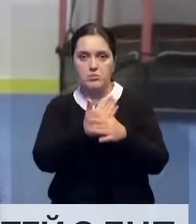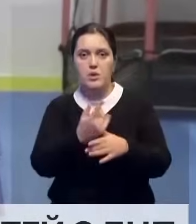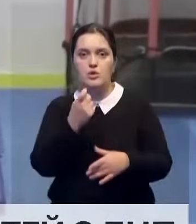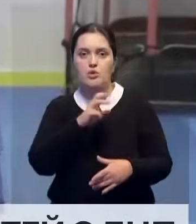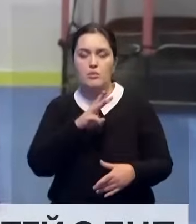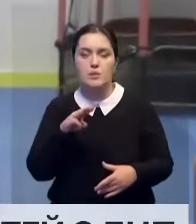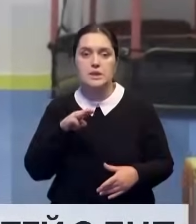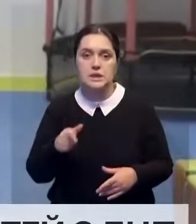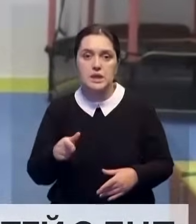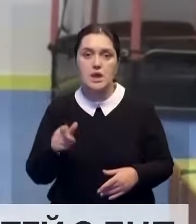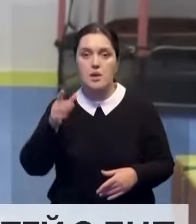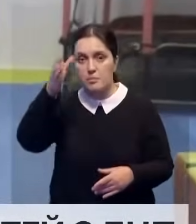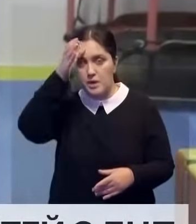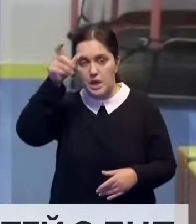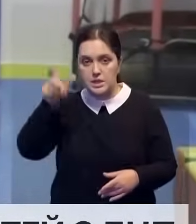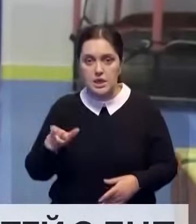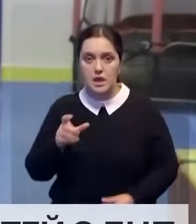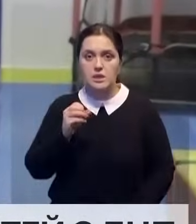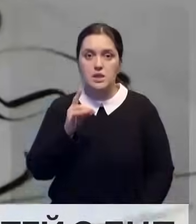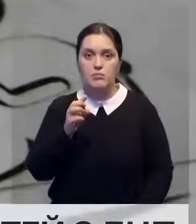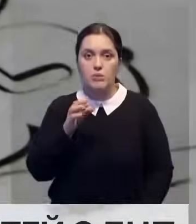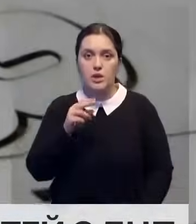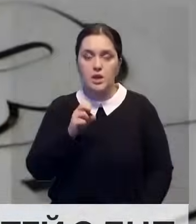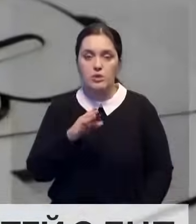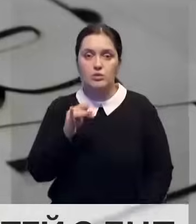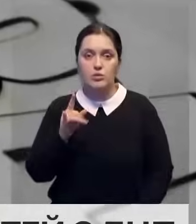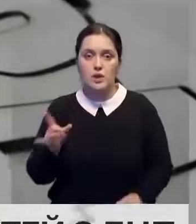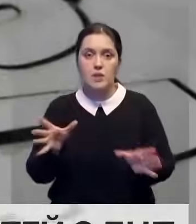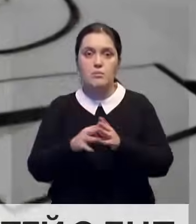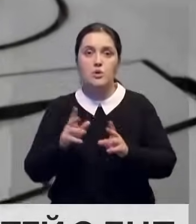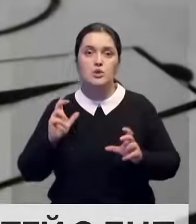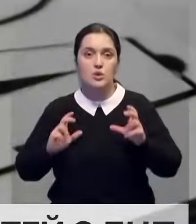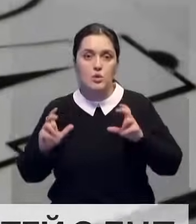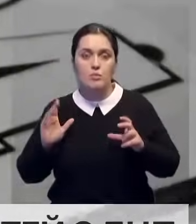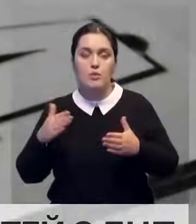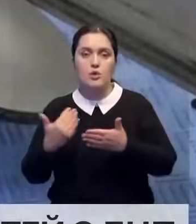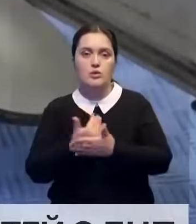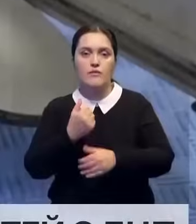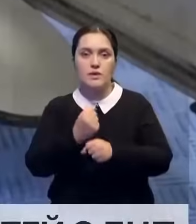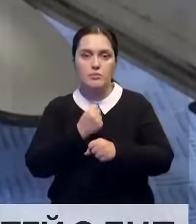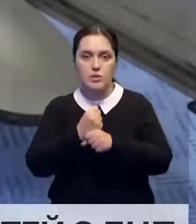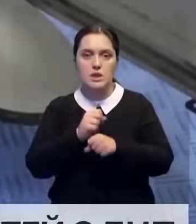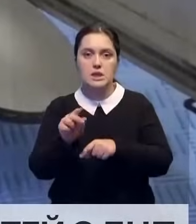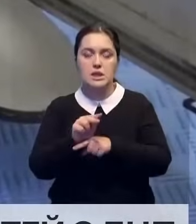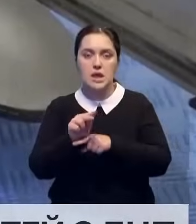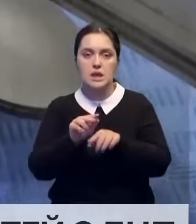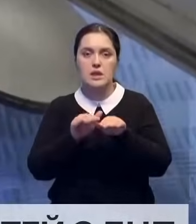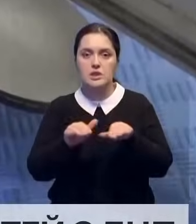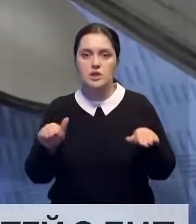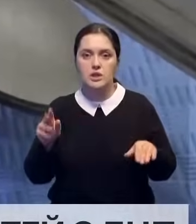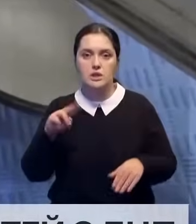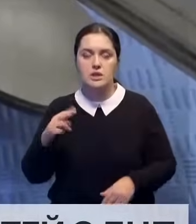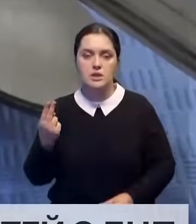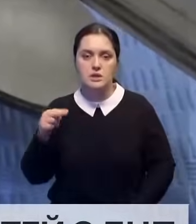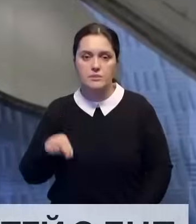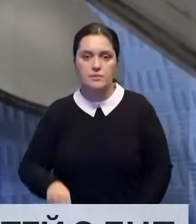миллионов тенге. В перспективе профессор Ербулатулы вместе со своими студентами намерен представить новые разработки, необходимые для